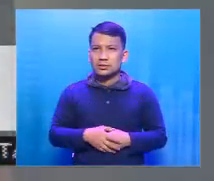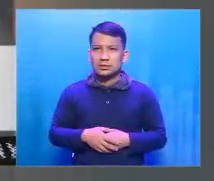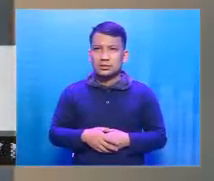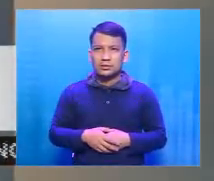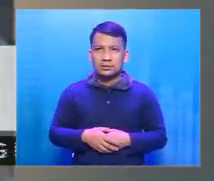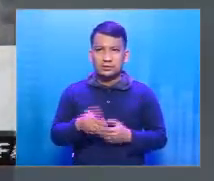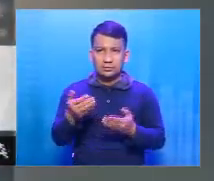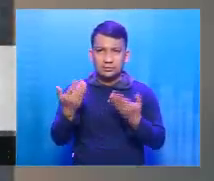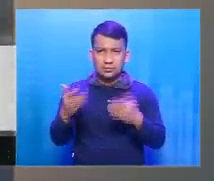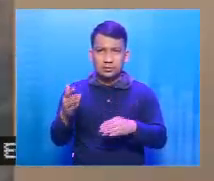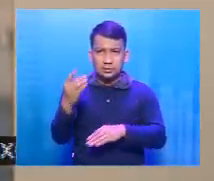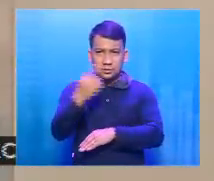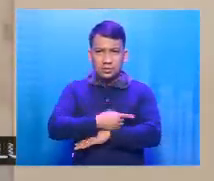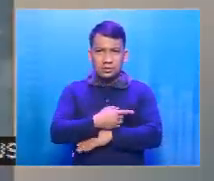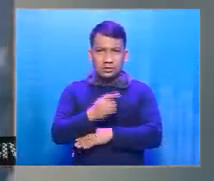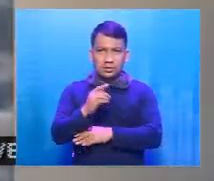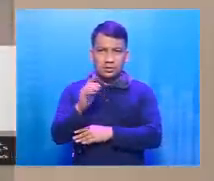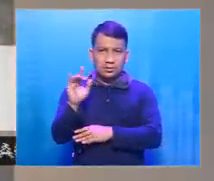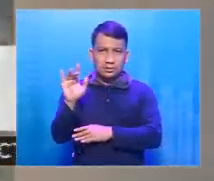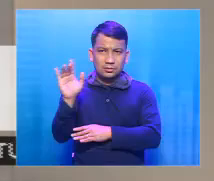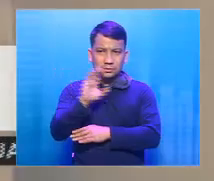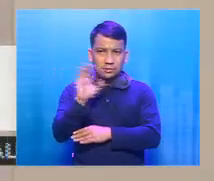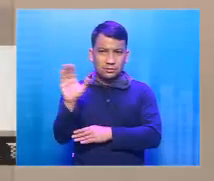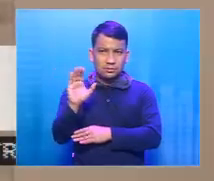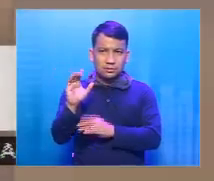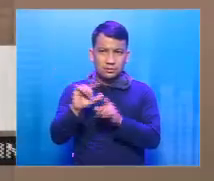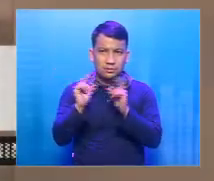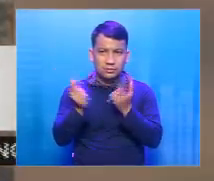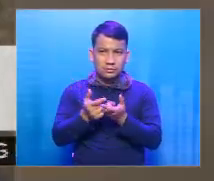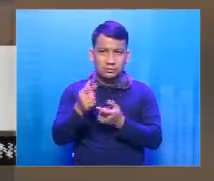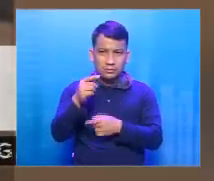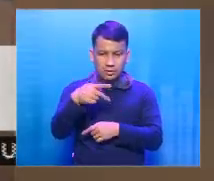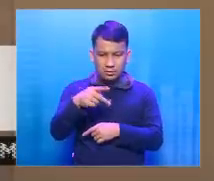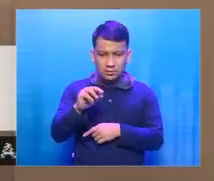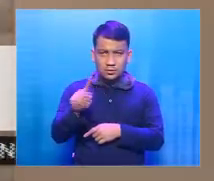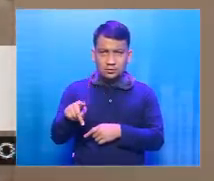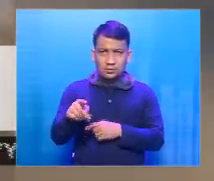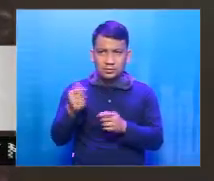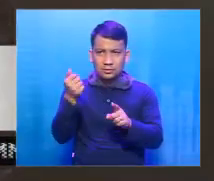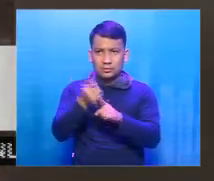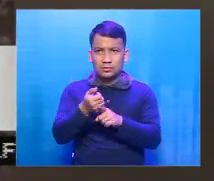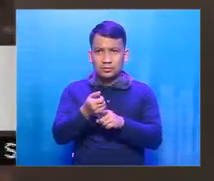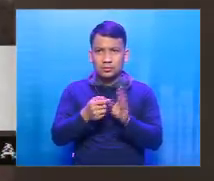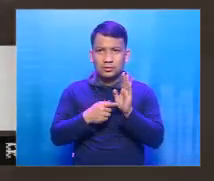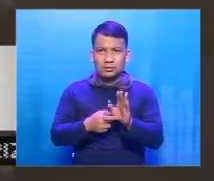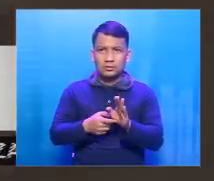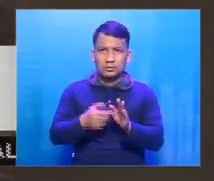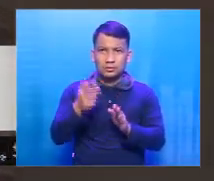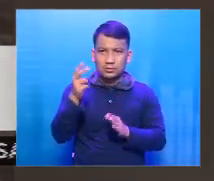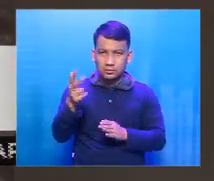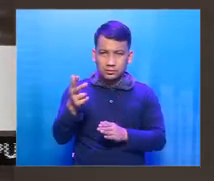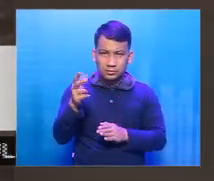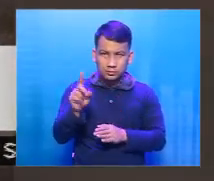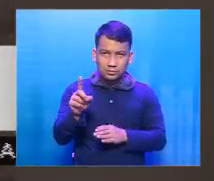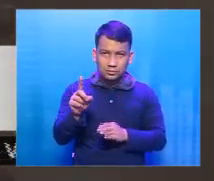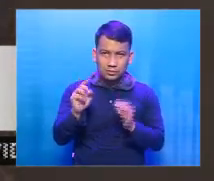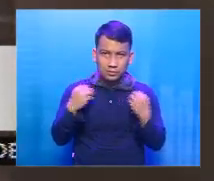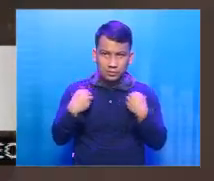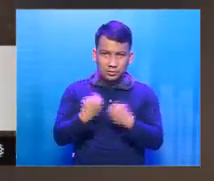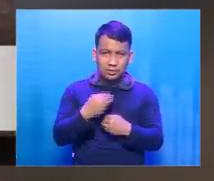Isang araw pagkatapos ng Pasko, sinalakay ng San Mateo Police at Philippine Army ang kampo. 35 miyembro umano